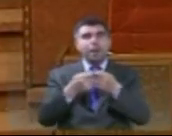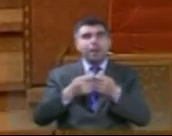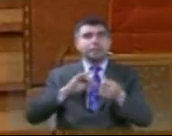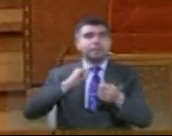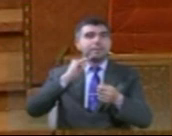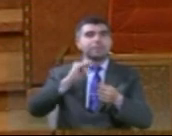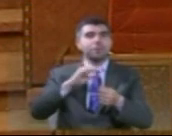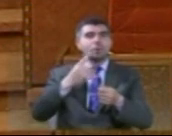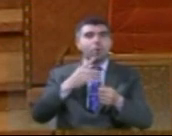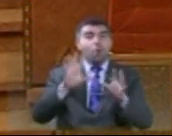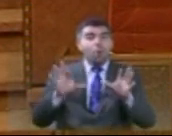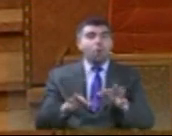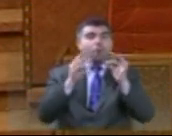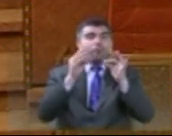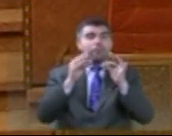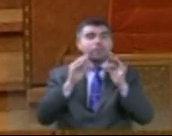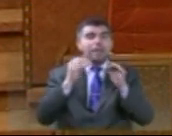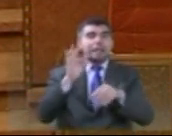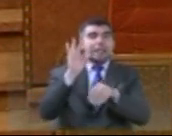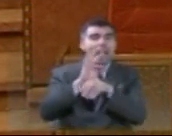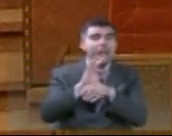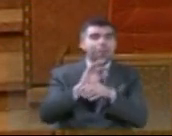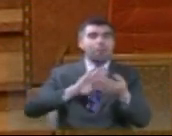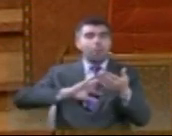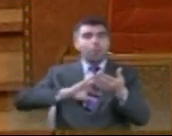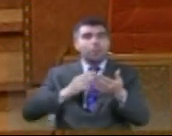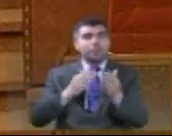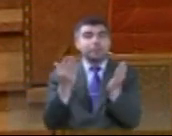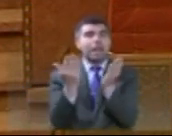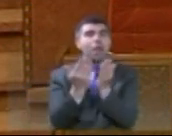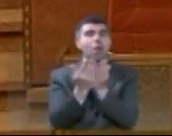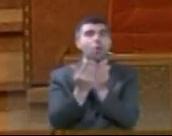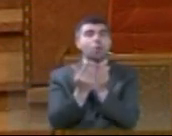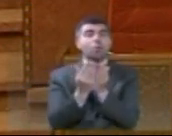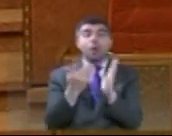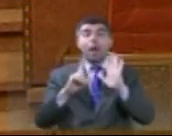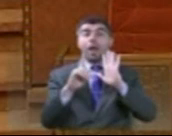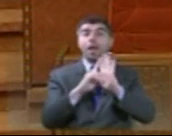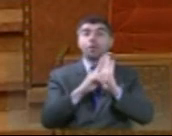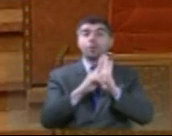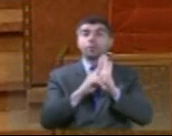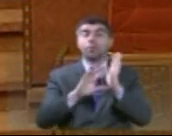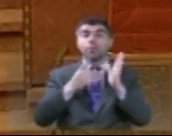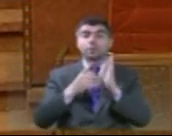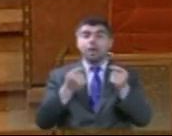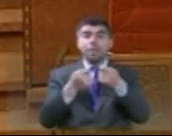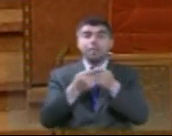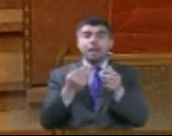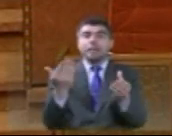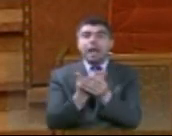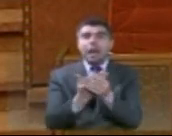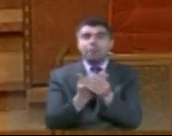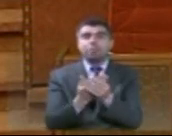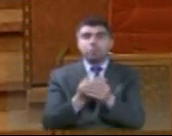بدفتر التحملات اللي تيؤدي إلى فتح المؤسسة. إذا لم يلتزم اللي تيطلب الطلب ما يمكنش نعطيو له